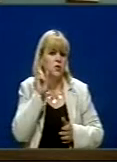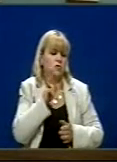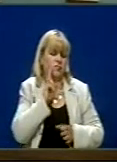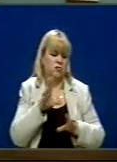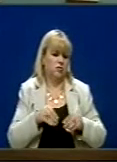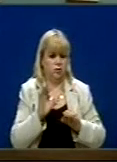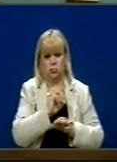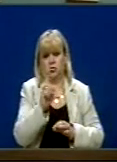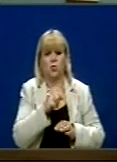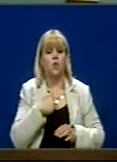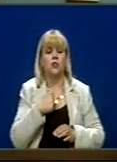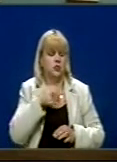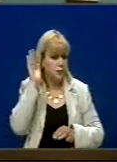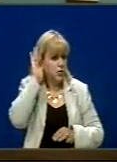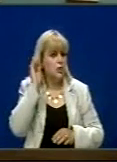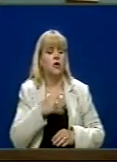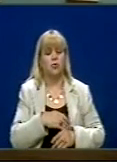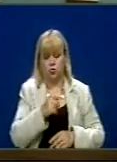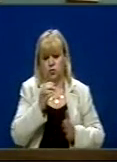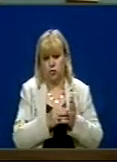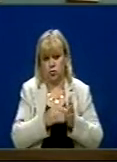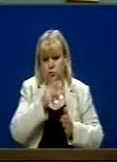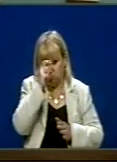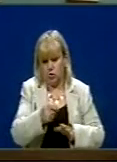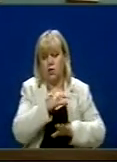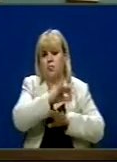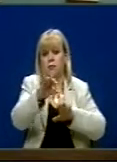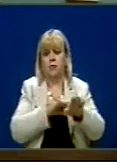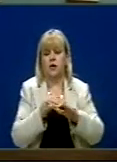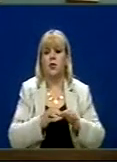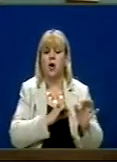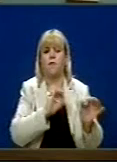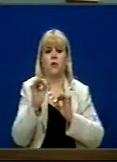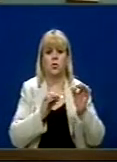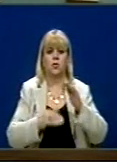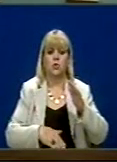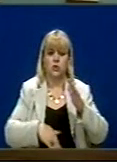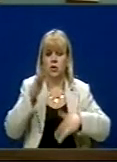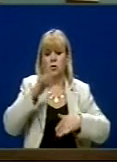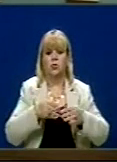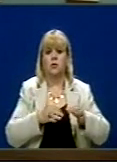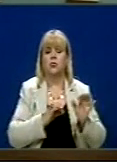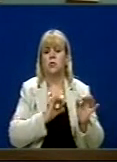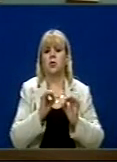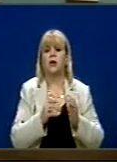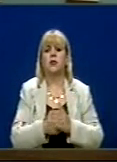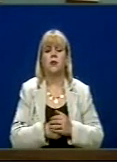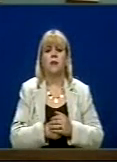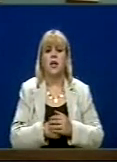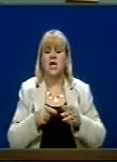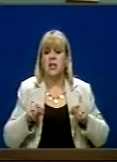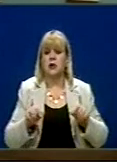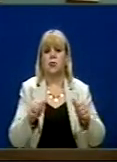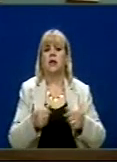pazbatueshme. Unë si ministër duhet të respektoj projektin që është teknikisht i zbatueshëm, që ofron siguri më tepër dhe që shpronësimet janë më të lehta